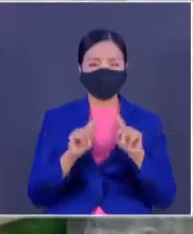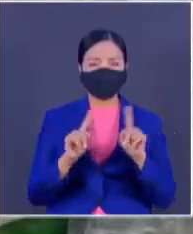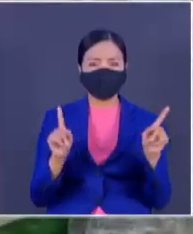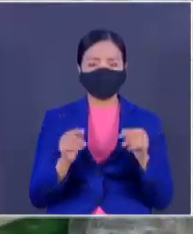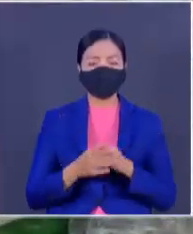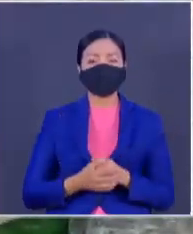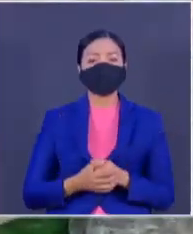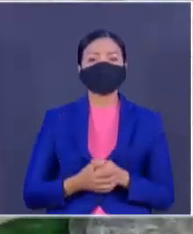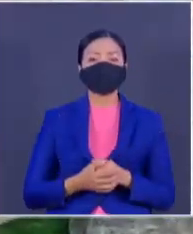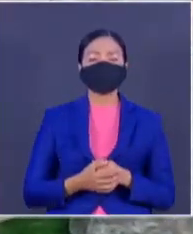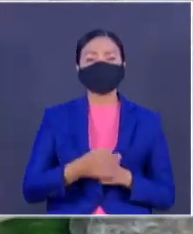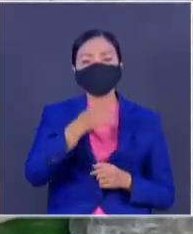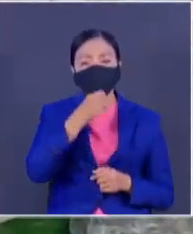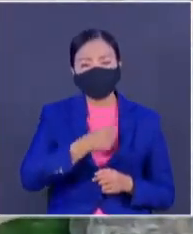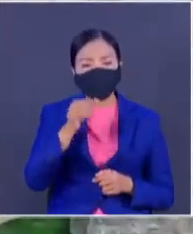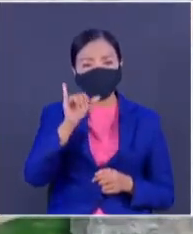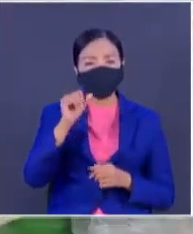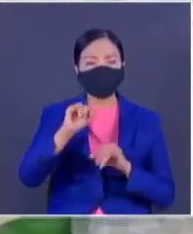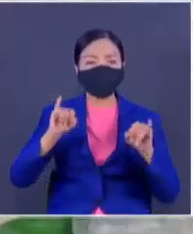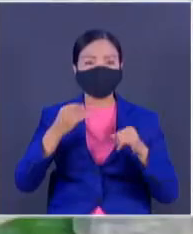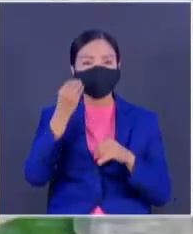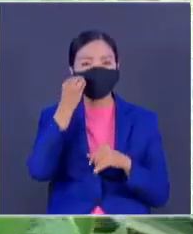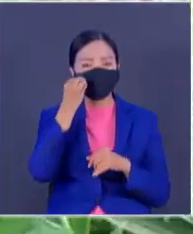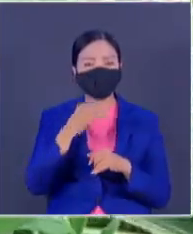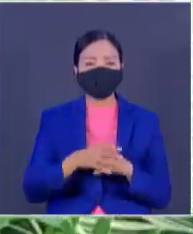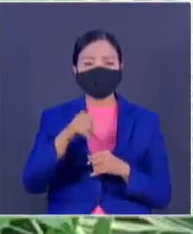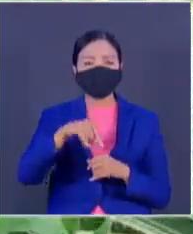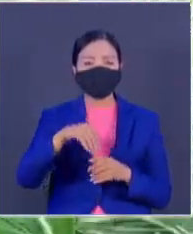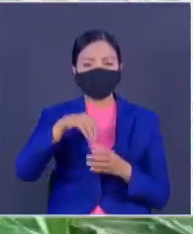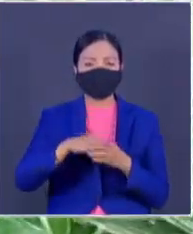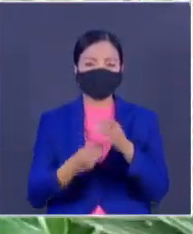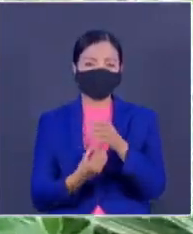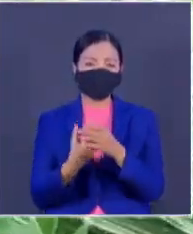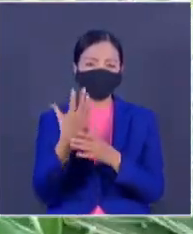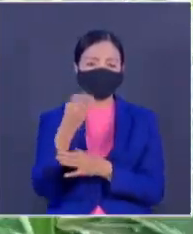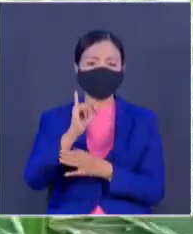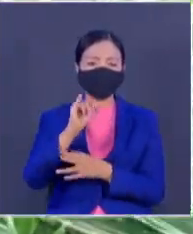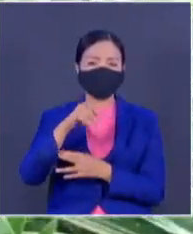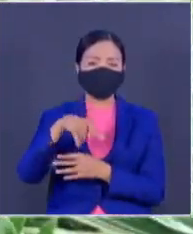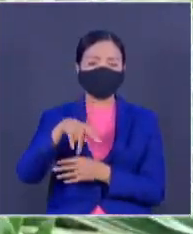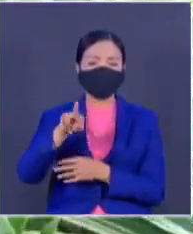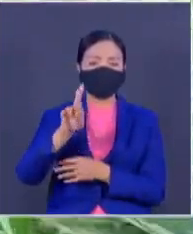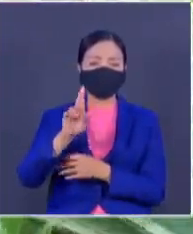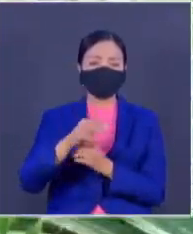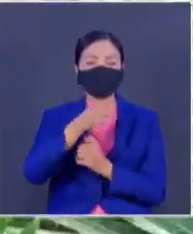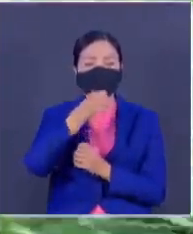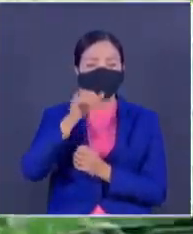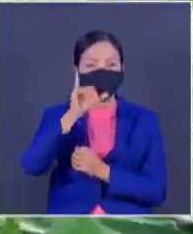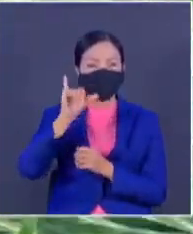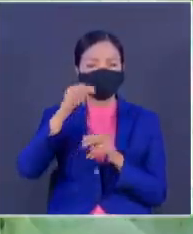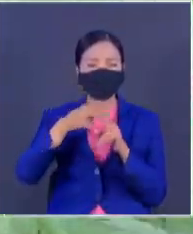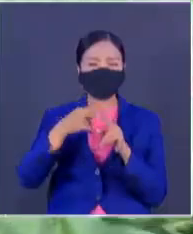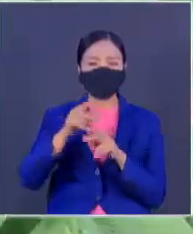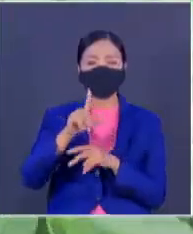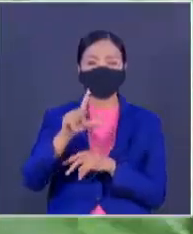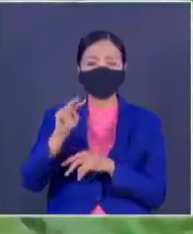ที่ไปพิสูจน์ทราบแต่นี่คือเจ้าของบ้านครับที่มีไพรอยู่นี่แหละครับว่านไพรปลุกเสกที่ว่านี่นะครับคือคุณยายลนนะครับคุณ